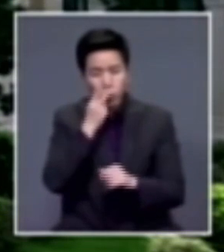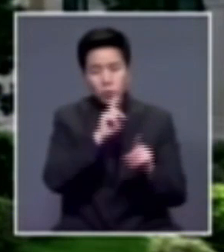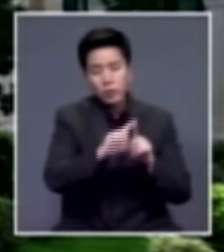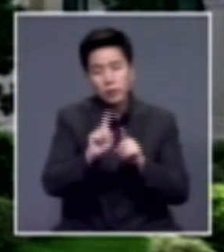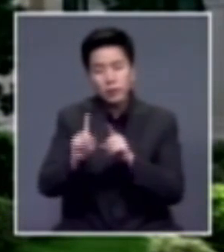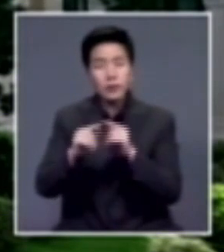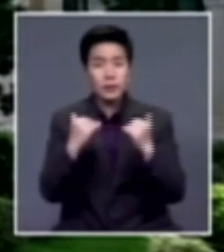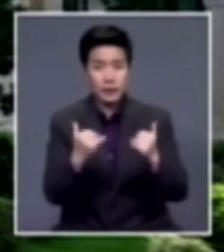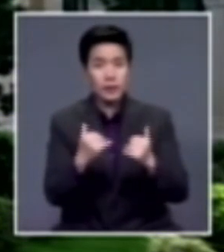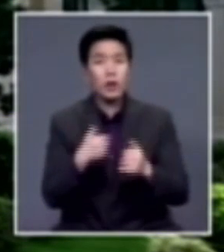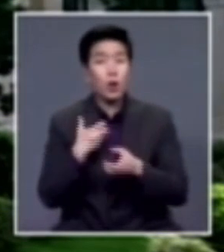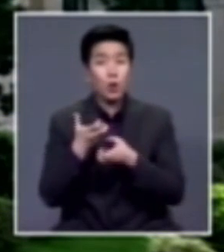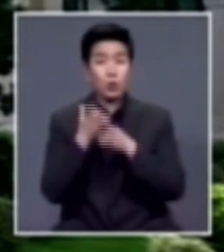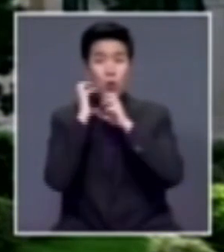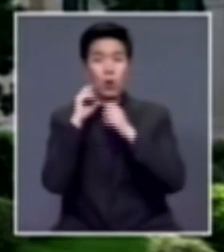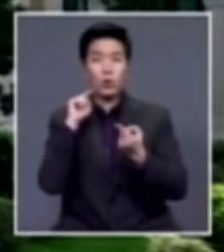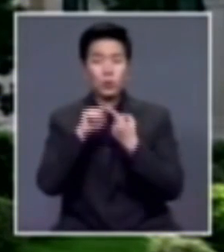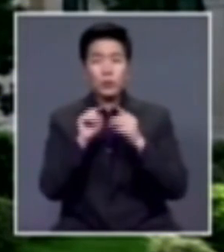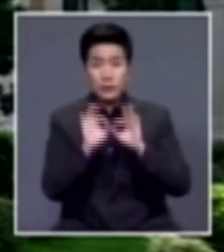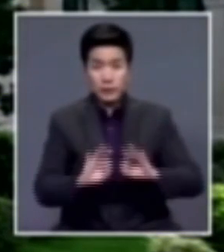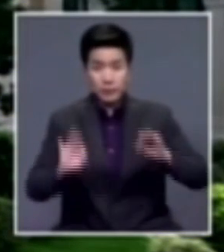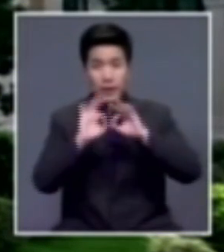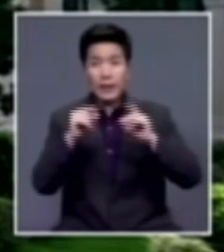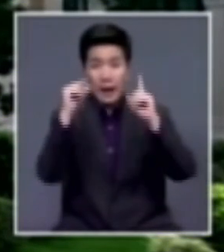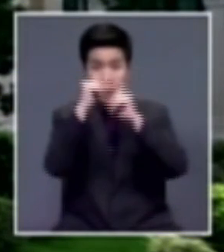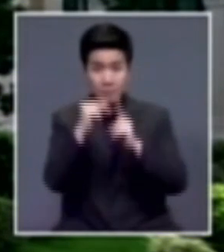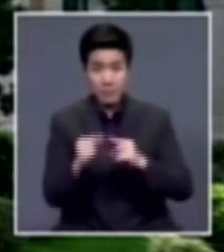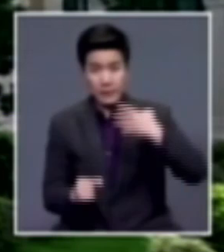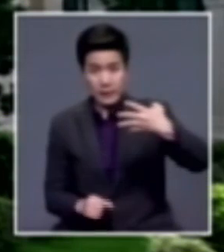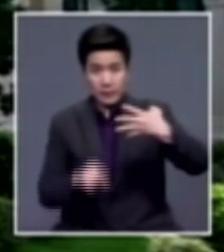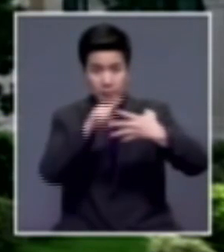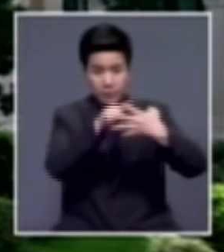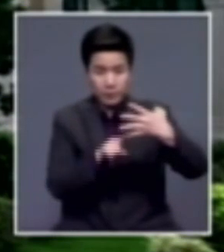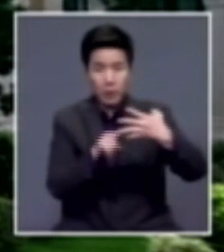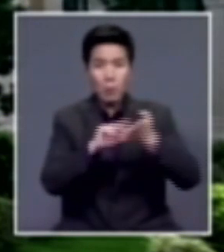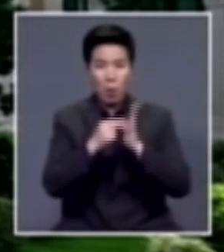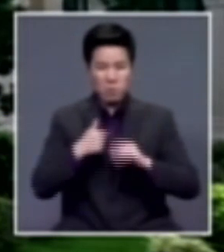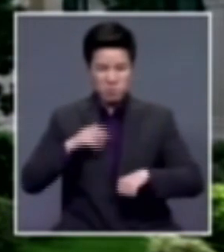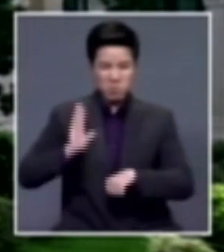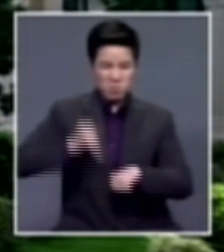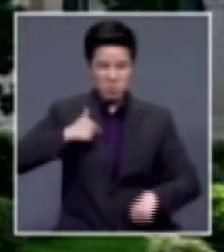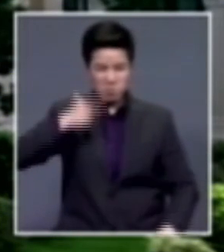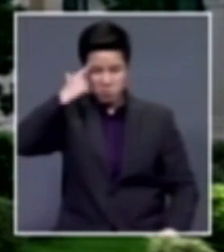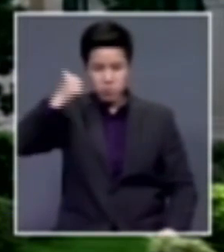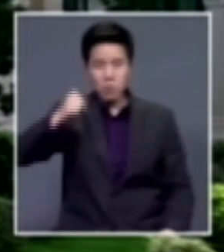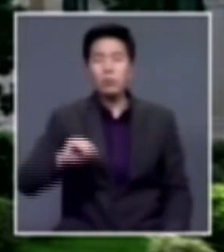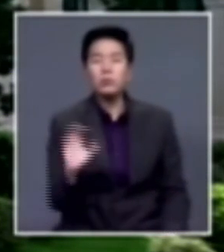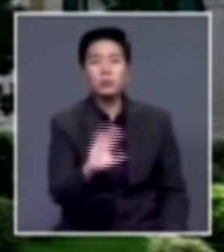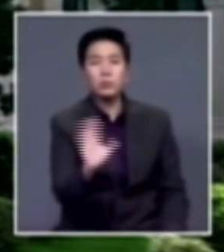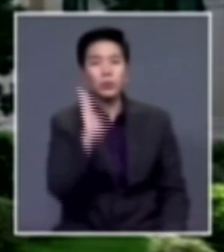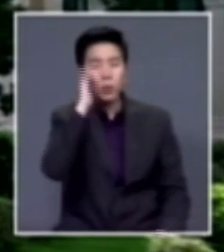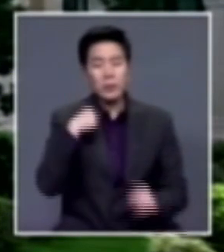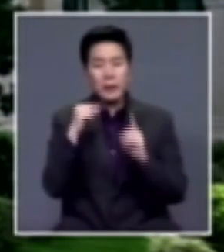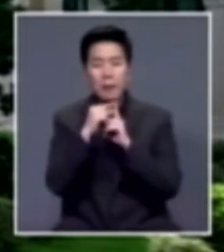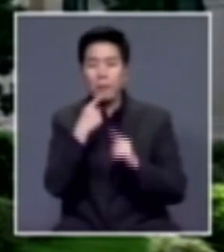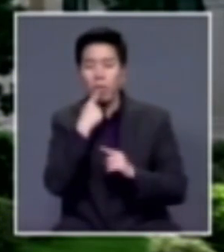นะย้อนกลับมาที่หัวใจนักปราชญ์อีกครั้งนะครับผมไม่หมายความว่าทุกคนจะต้องเป็นนักปราชญ์หรือเป็นปราชญ์เลยที่ว่าเดี๋ยวก็มีคำพู